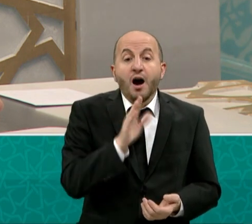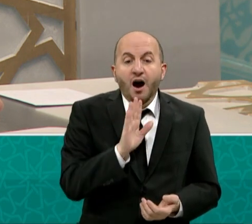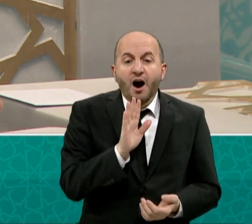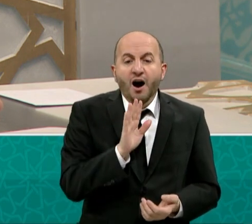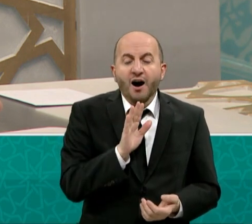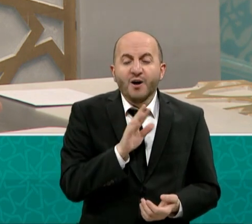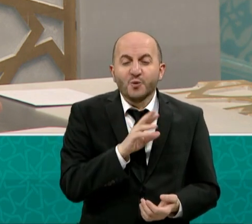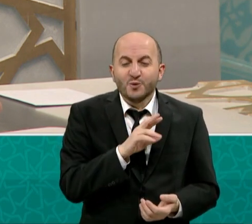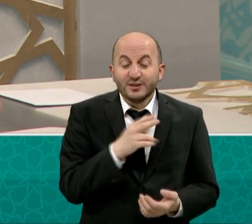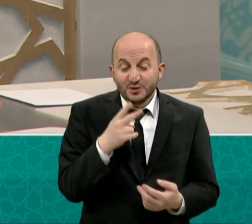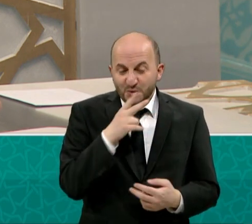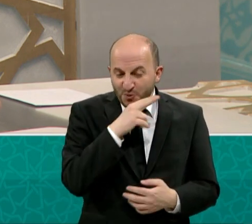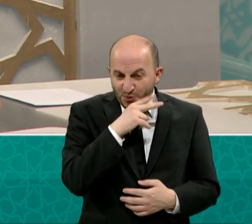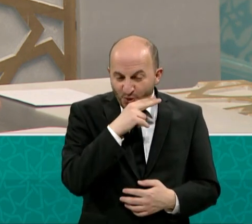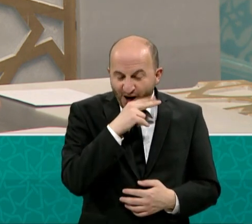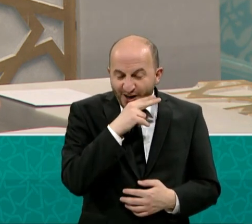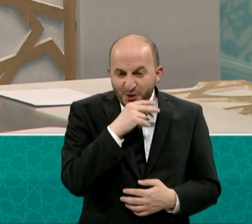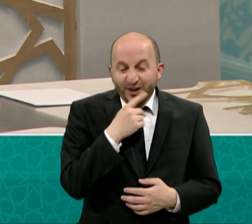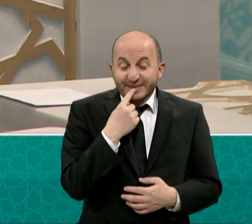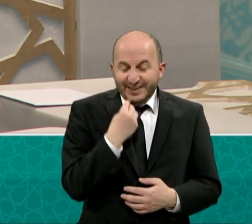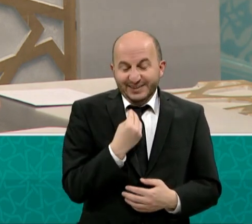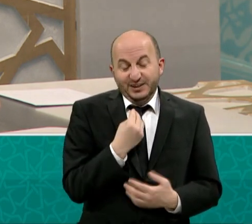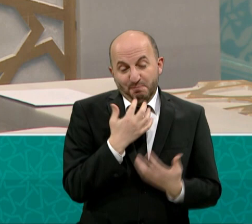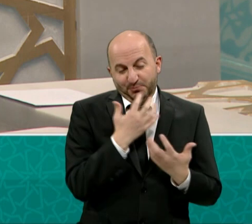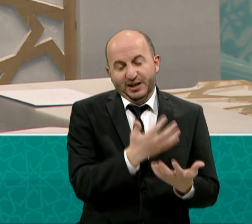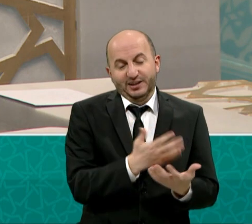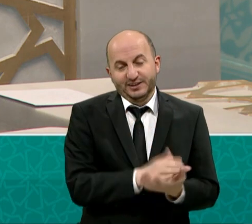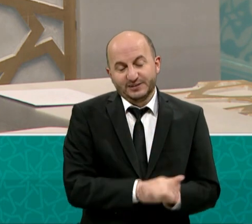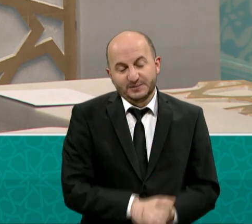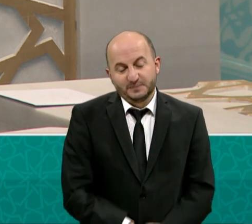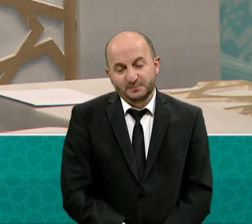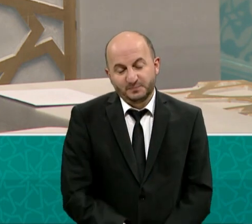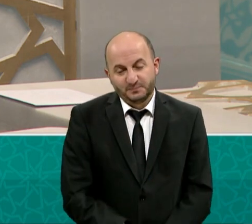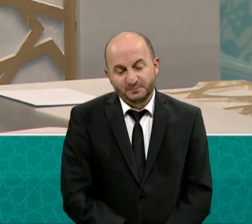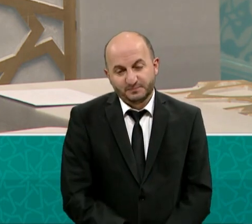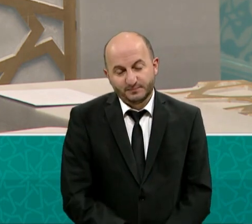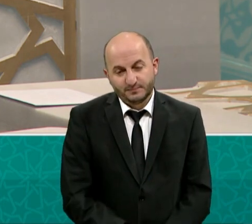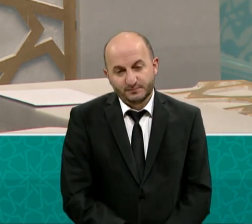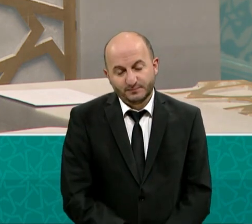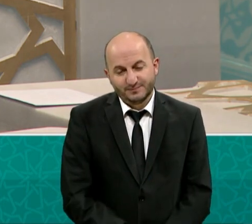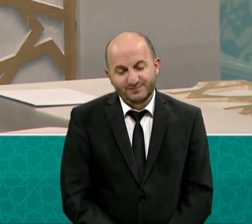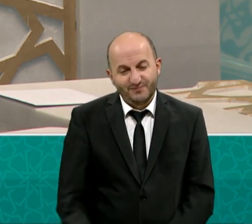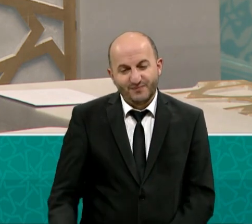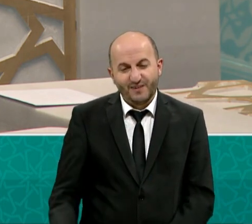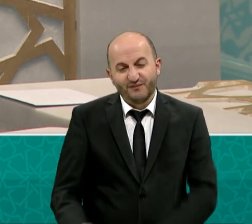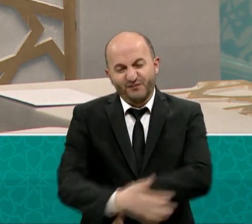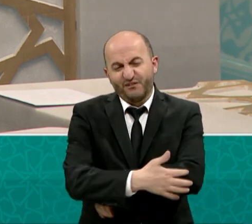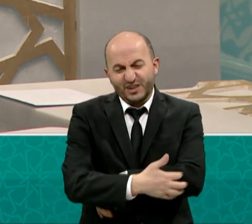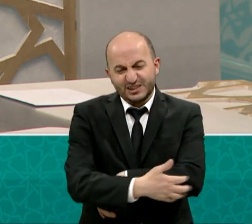da güler yüzle, tatlı dille muamele et, ihsanla muamele et diyor. Vel mesakin, fakirler,